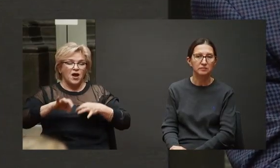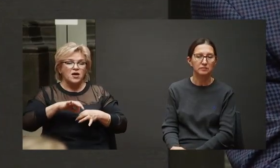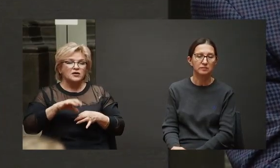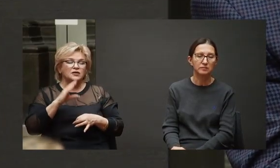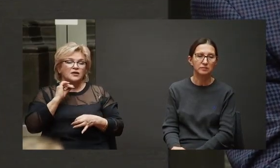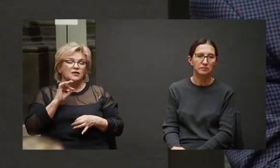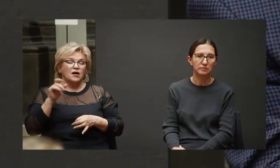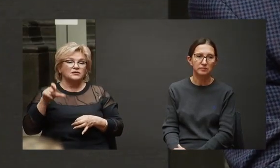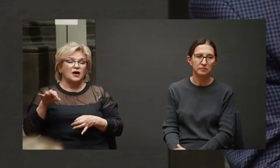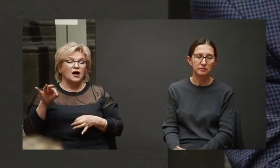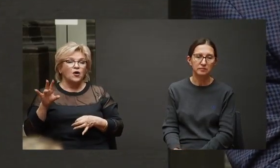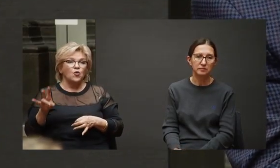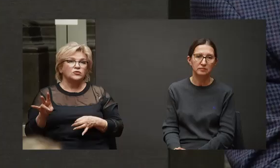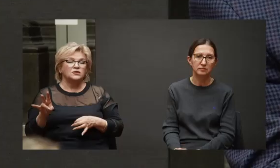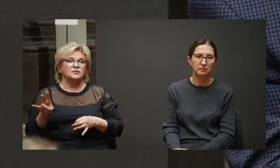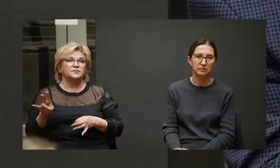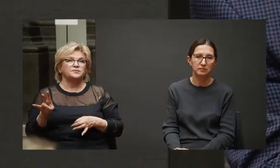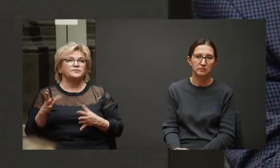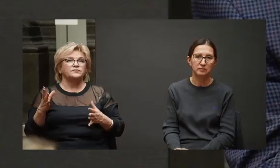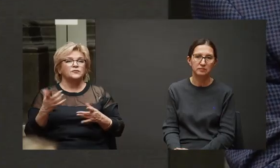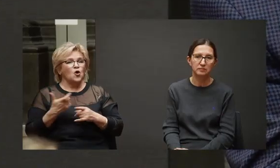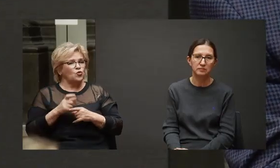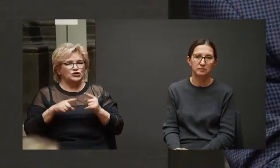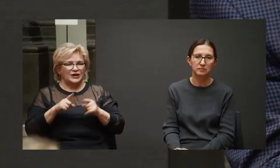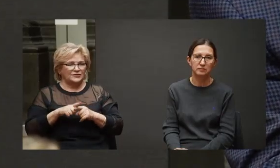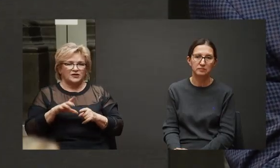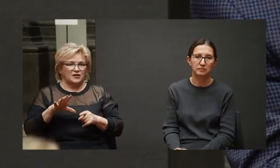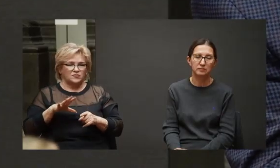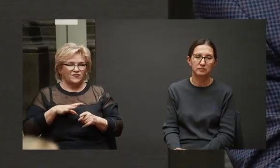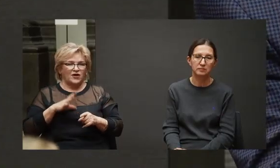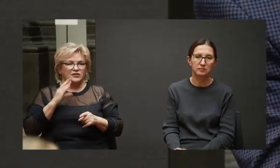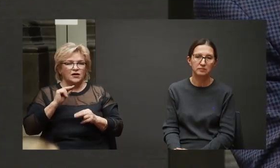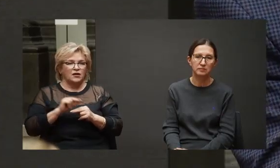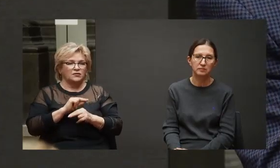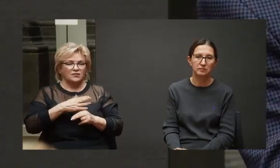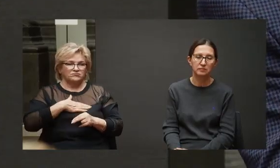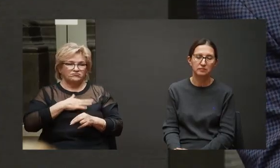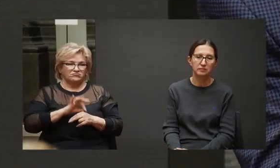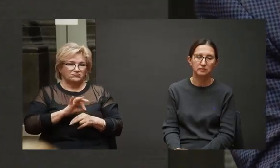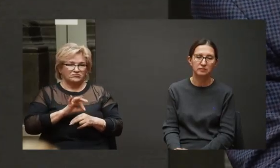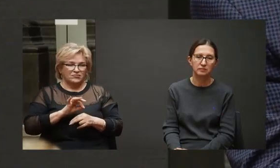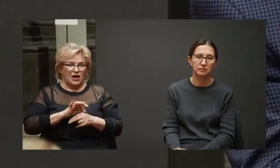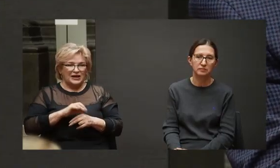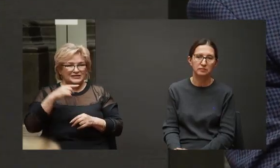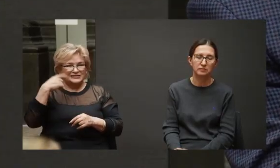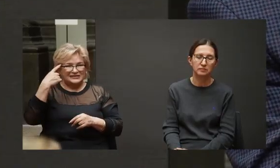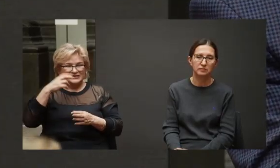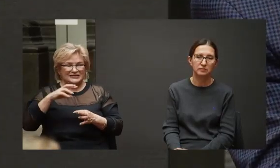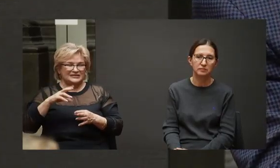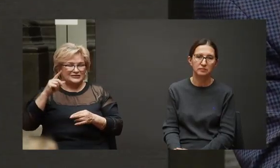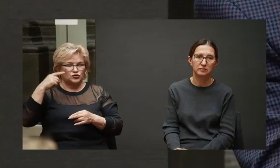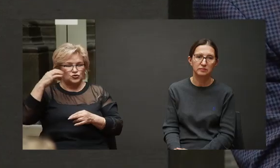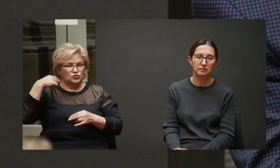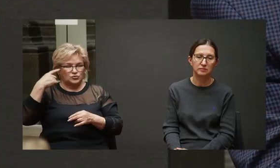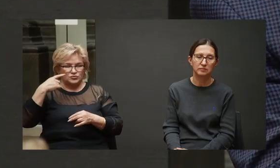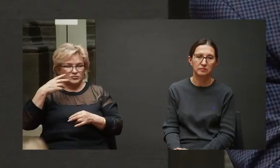когда он, что очень редко бывает, излечившись от душевной болезни и выйдя из сумасшедшего дома,